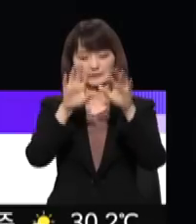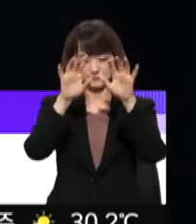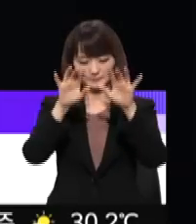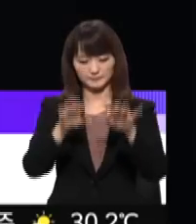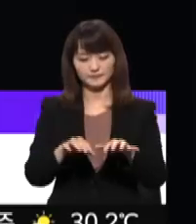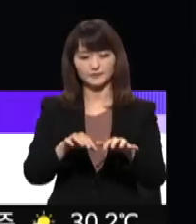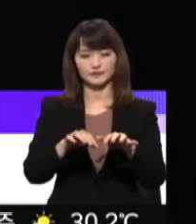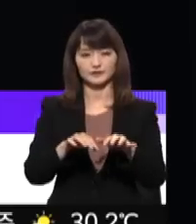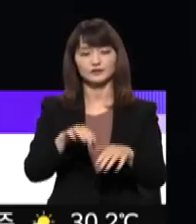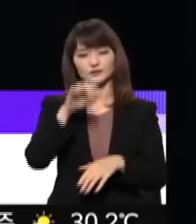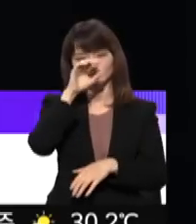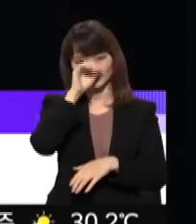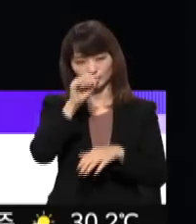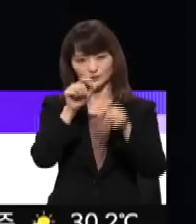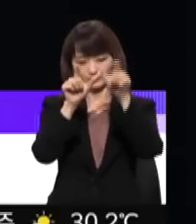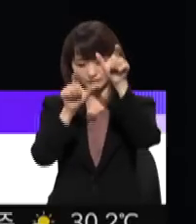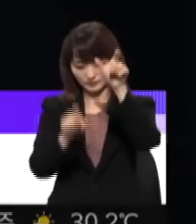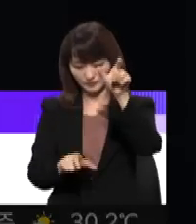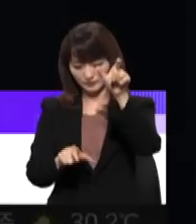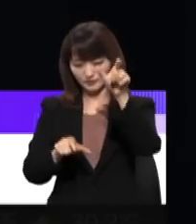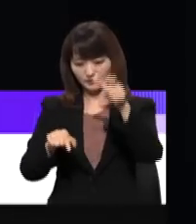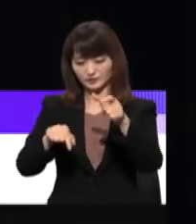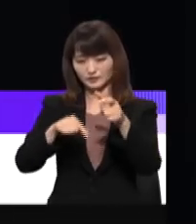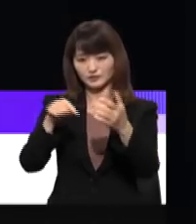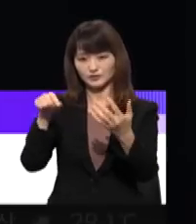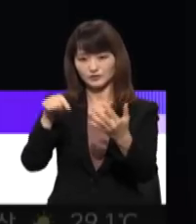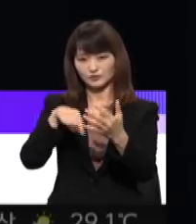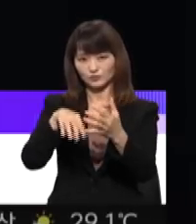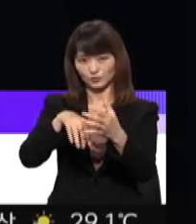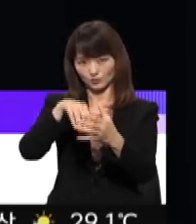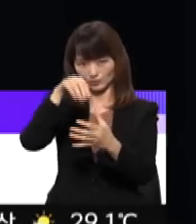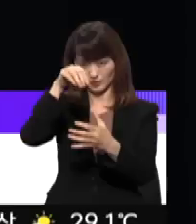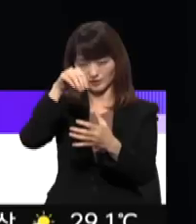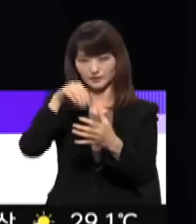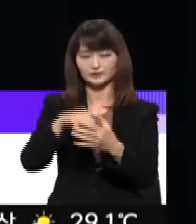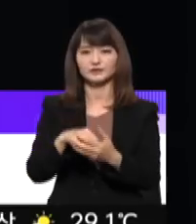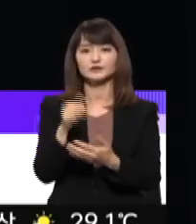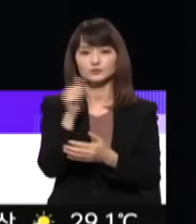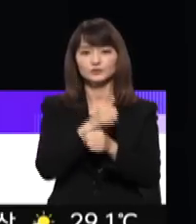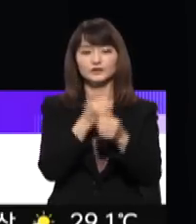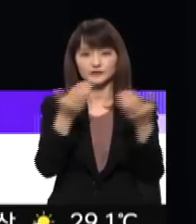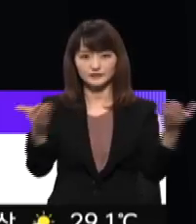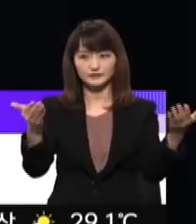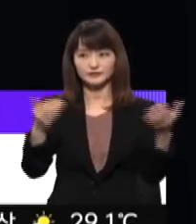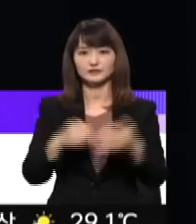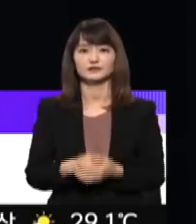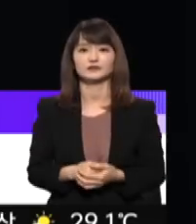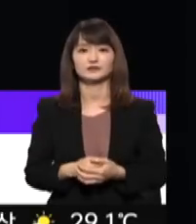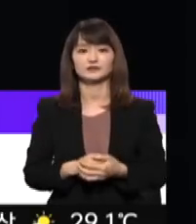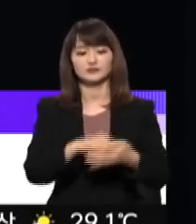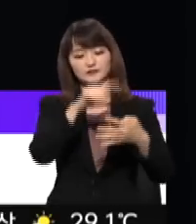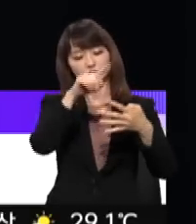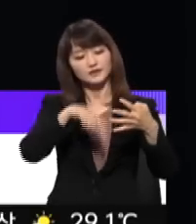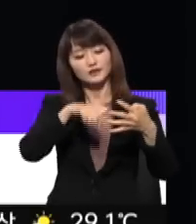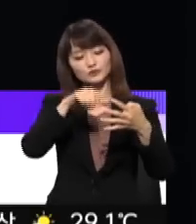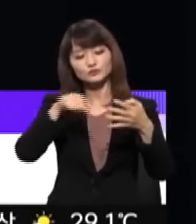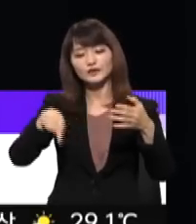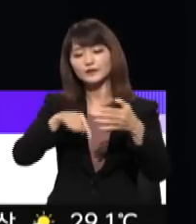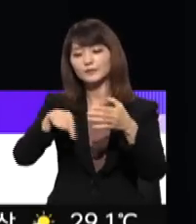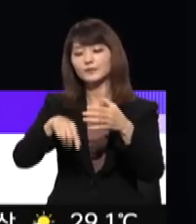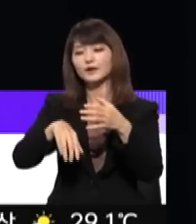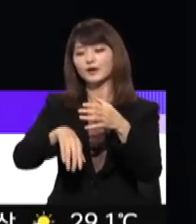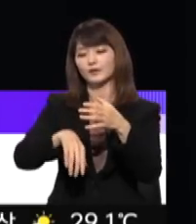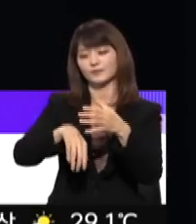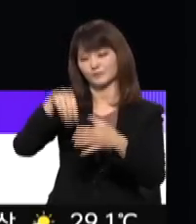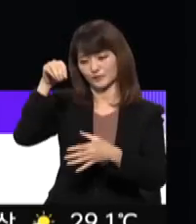좋은 댓글을 골라서 방송에서 소개해 드리고 그 중에 무작위로 무작위라고 하지만 일단 저희 패널 분들의 바로